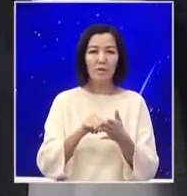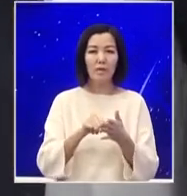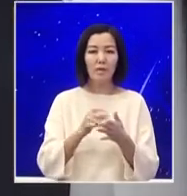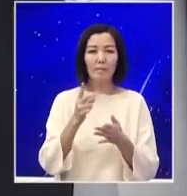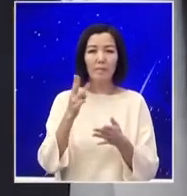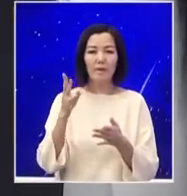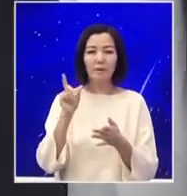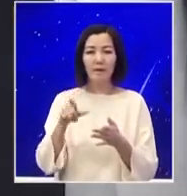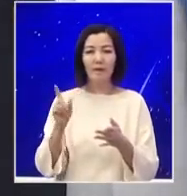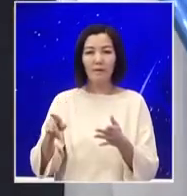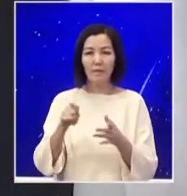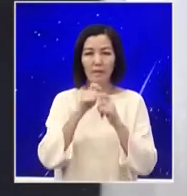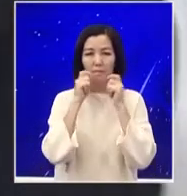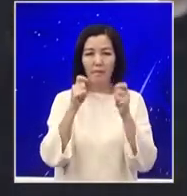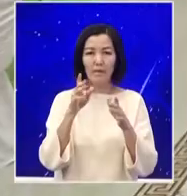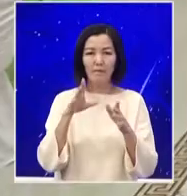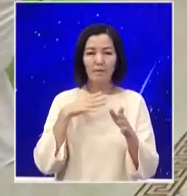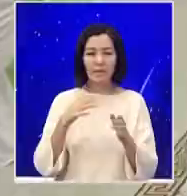жүрген бірқатарын марапаттады.